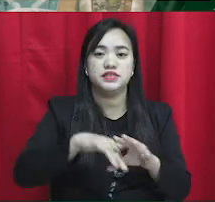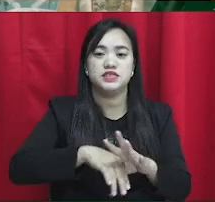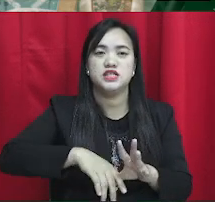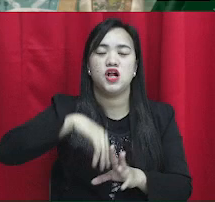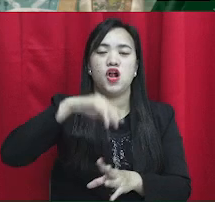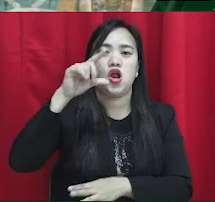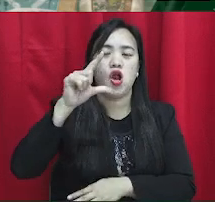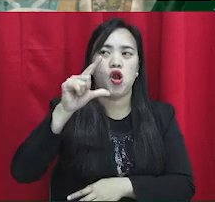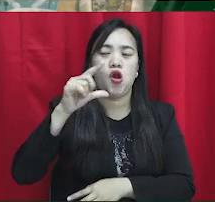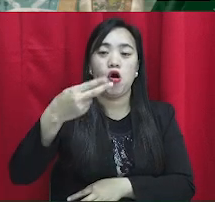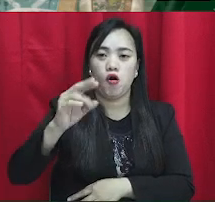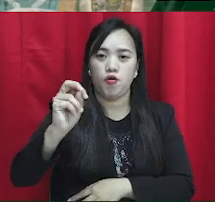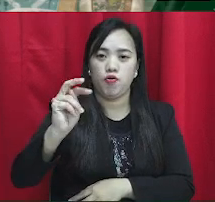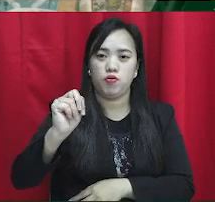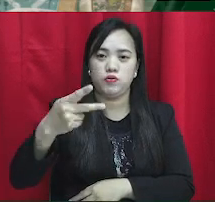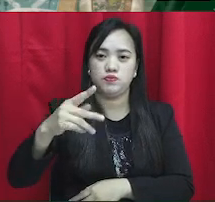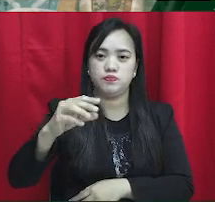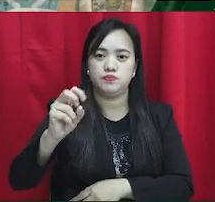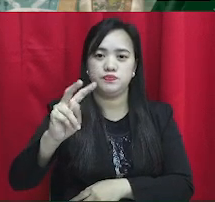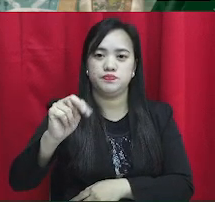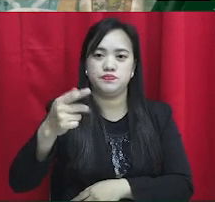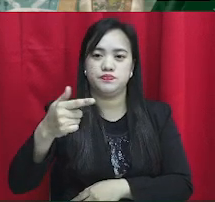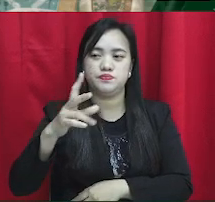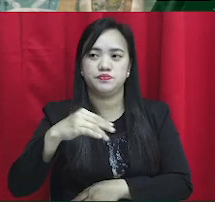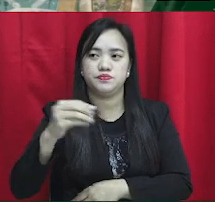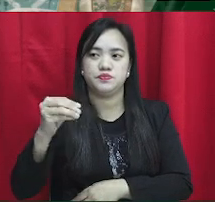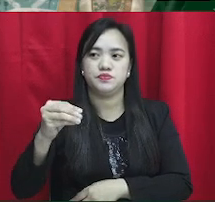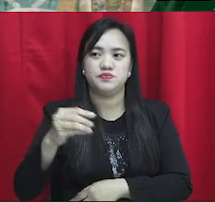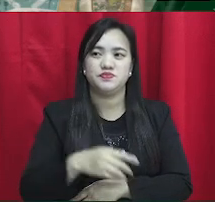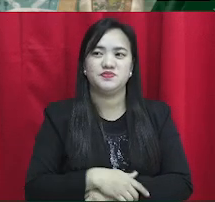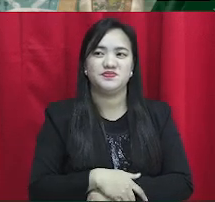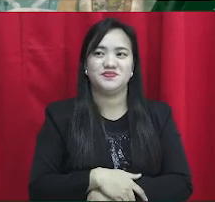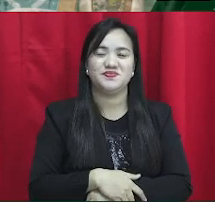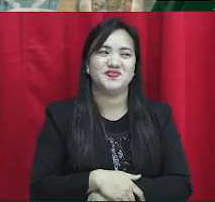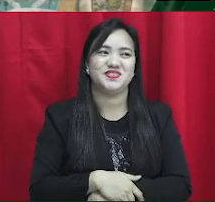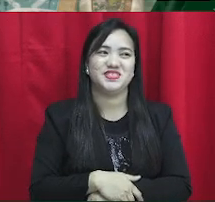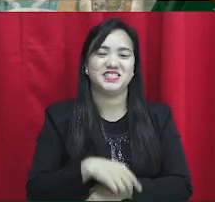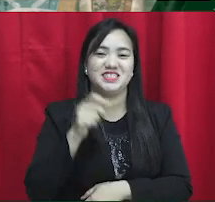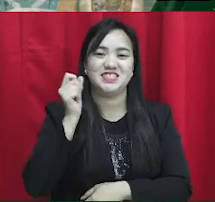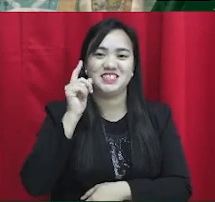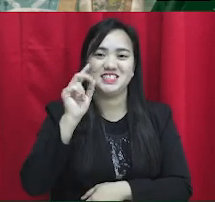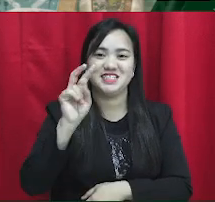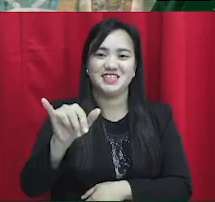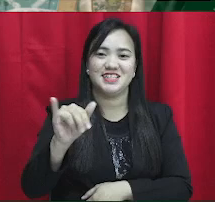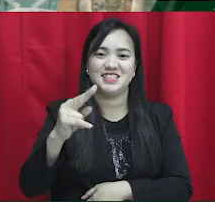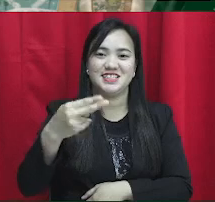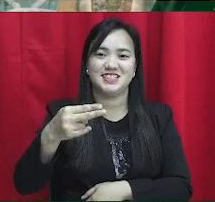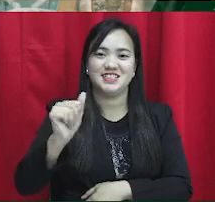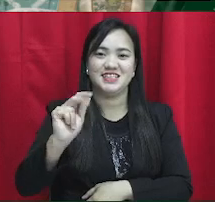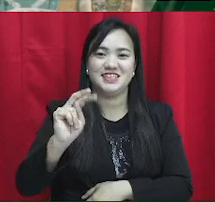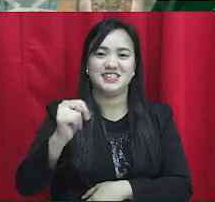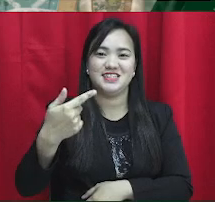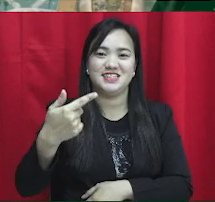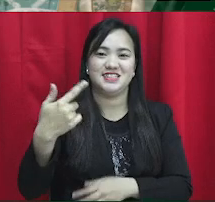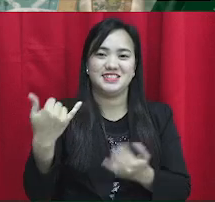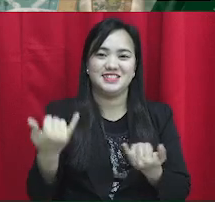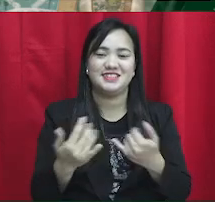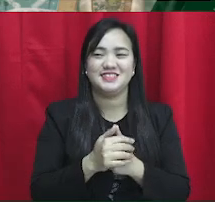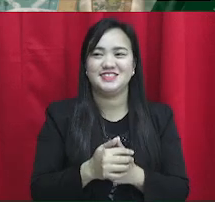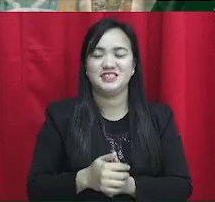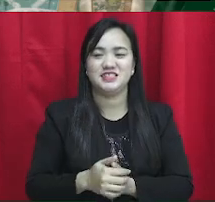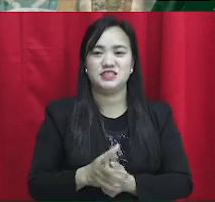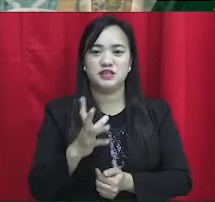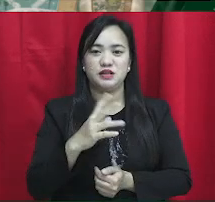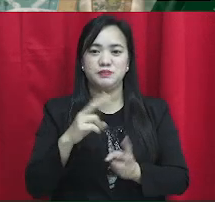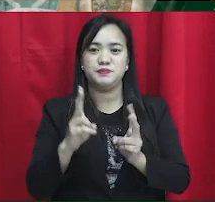marami pang iba. Si Ma'am Yang na nandito sa phase 1. Nasa kabilang bakod. Nasa kabilang bakod. At